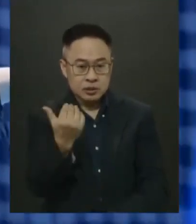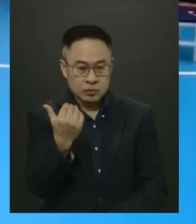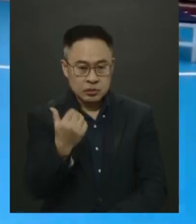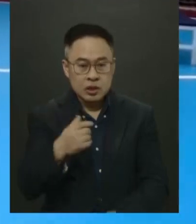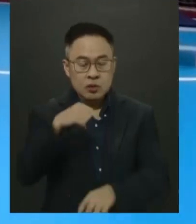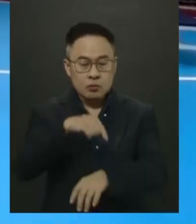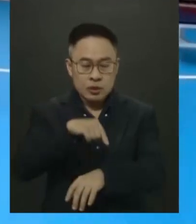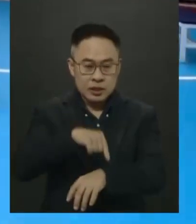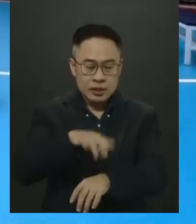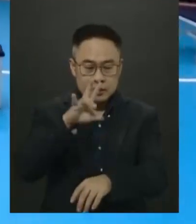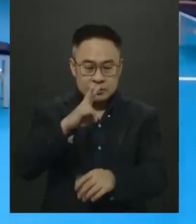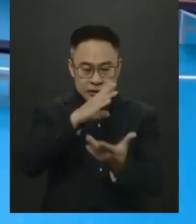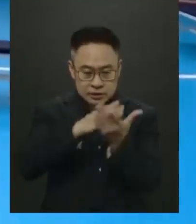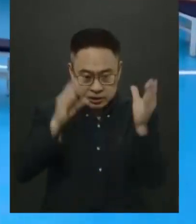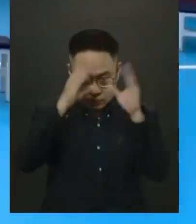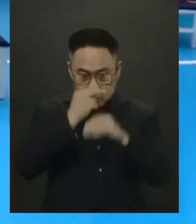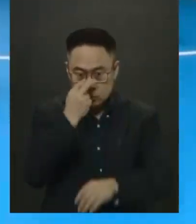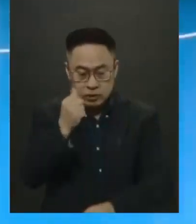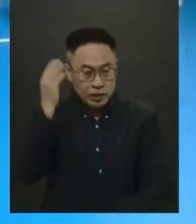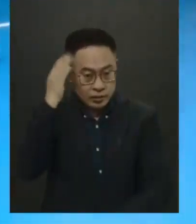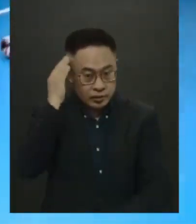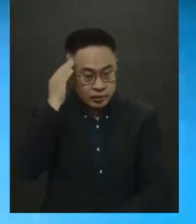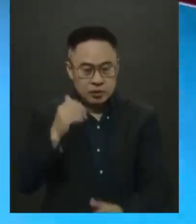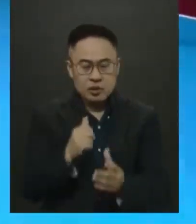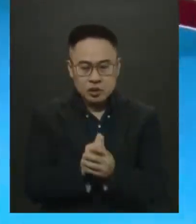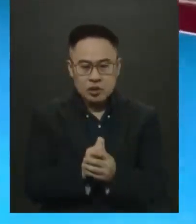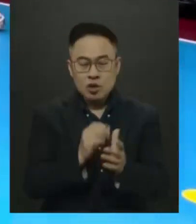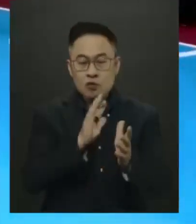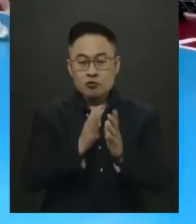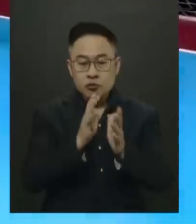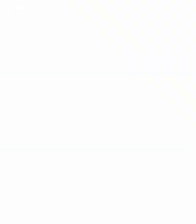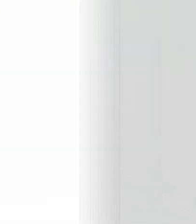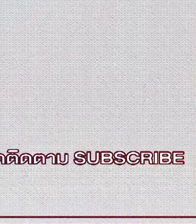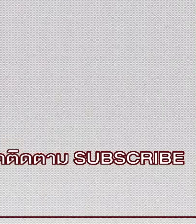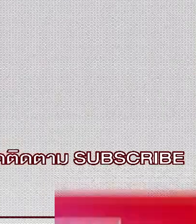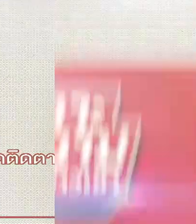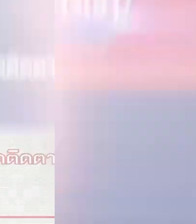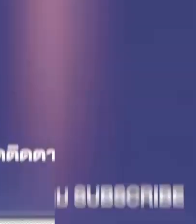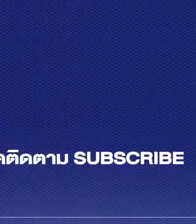น.มีนัดกันนะคะส่งกำลังใจให้กับช้างศึกโต๊ะเล็กของไทยกันด้วยค่ะ